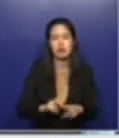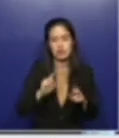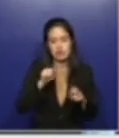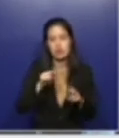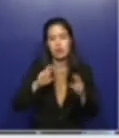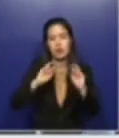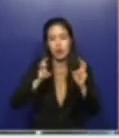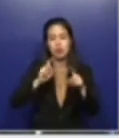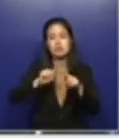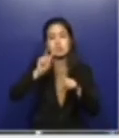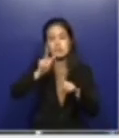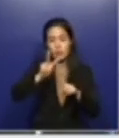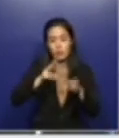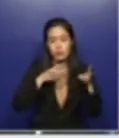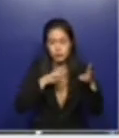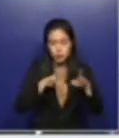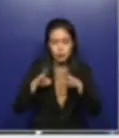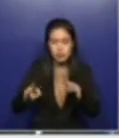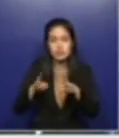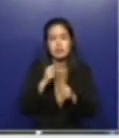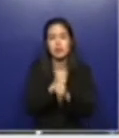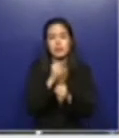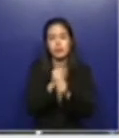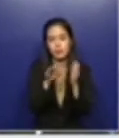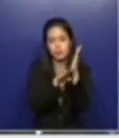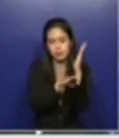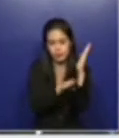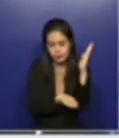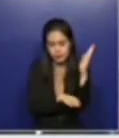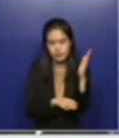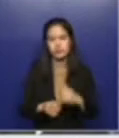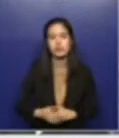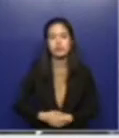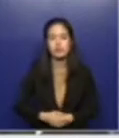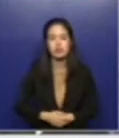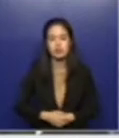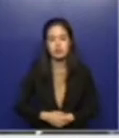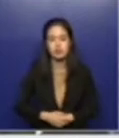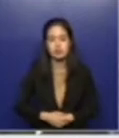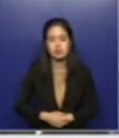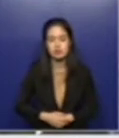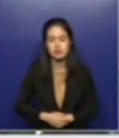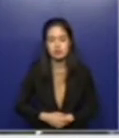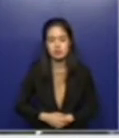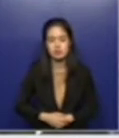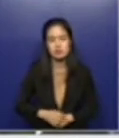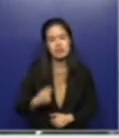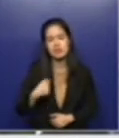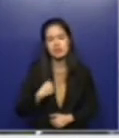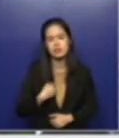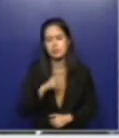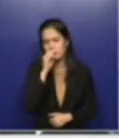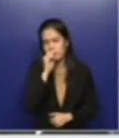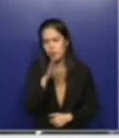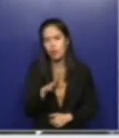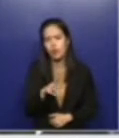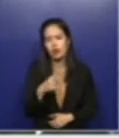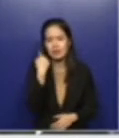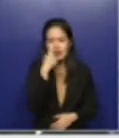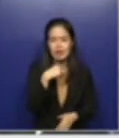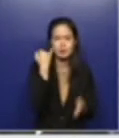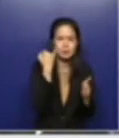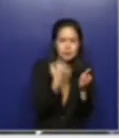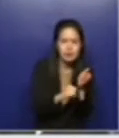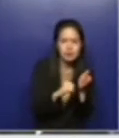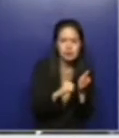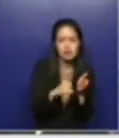วิธีการที่จะดำเนินการไม่อยากจะไปโทษนะครับอย่าไปโ